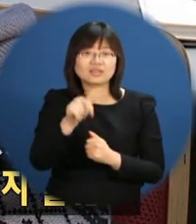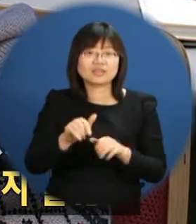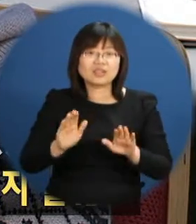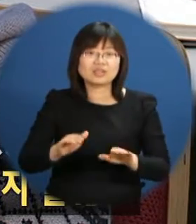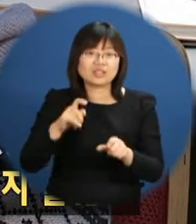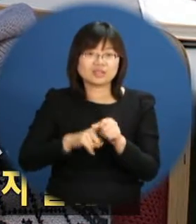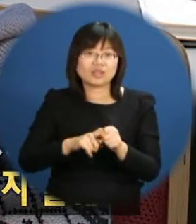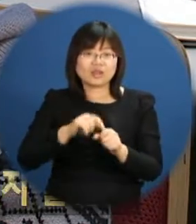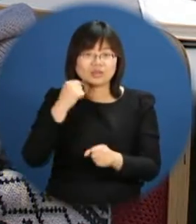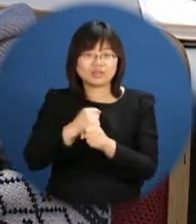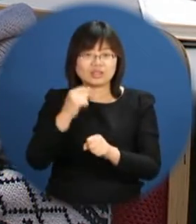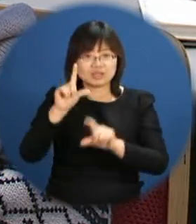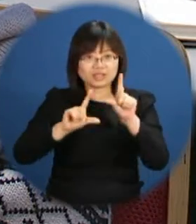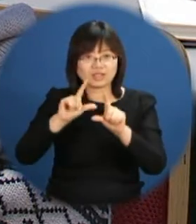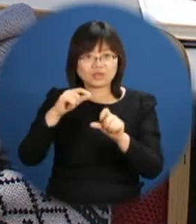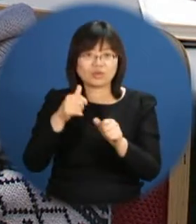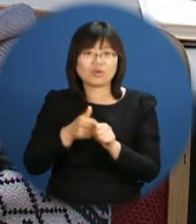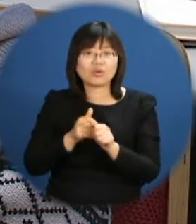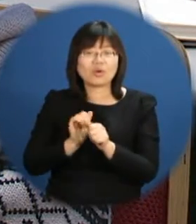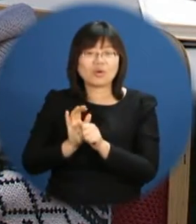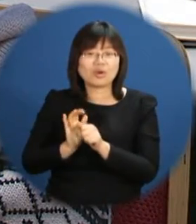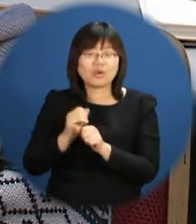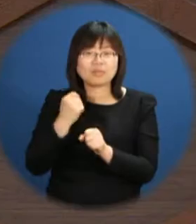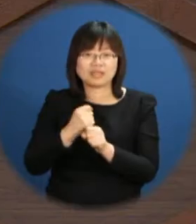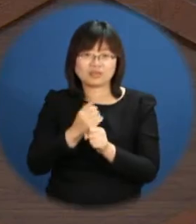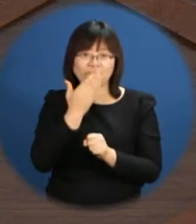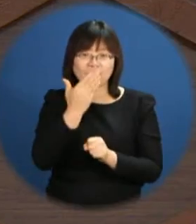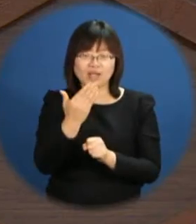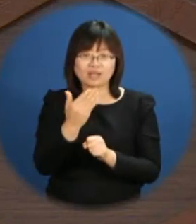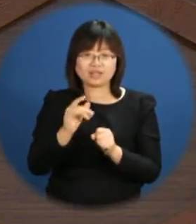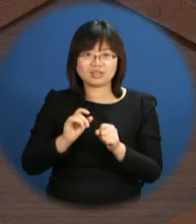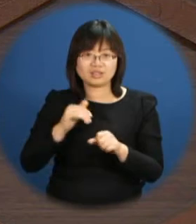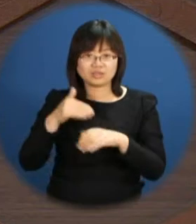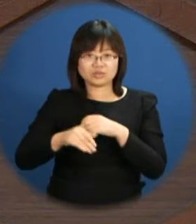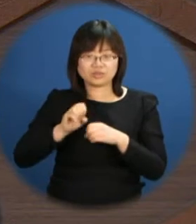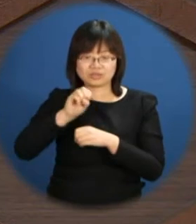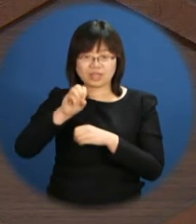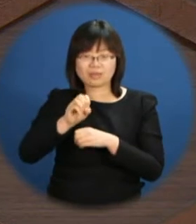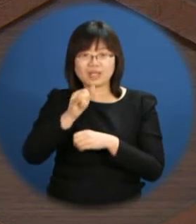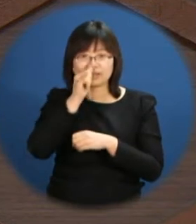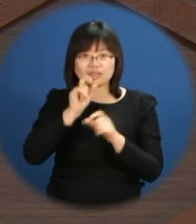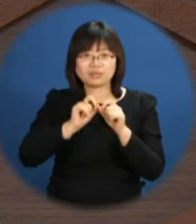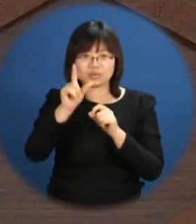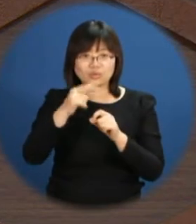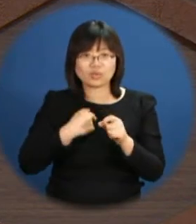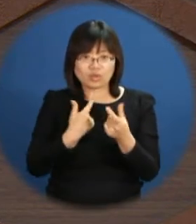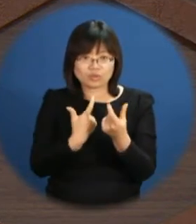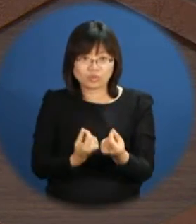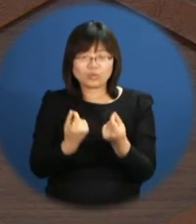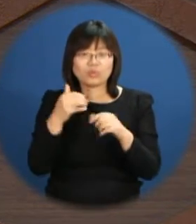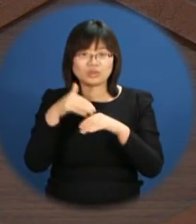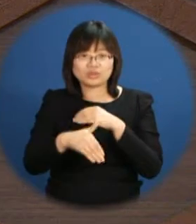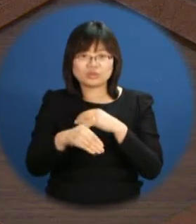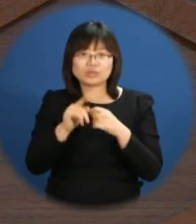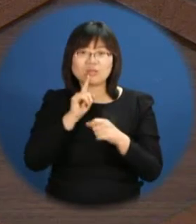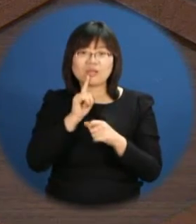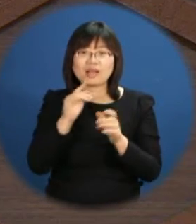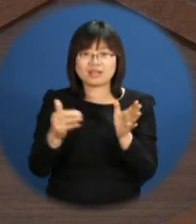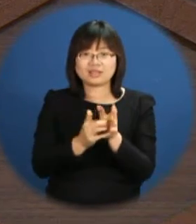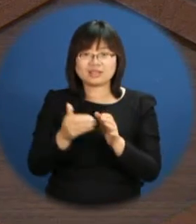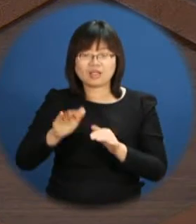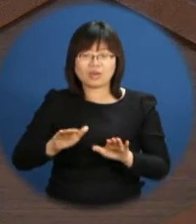이렇게 얘기하는 것이 이제 대부분입니다 저도 뭐 거의 이런식으로 지금까지 얘기를 드렸는데